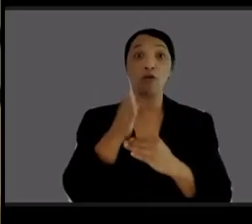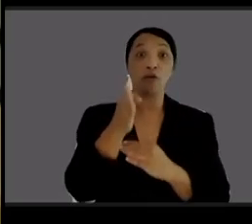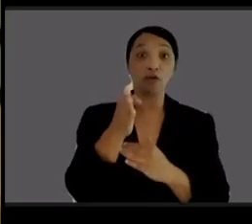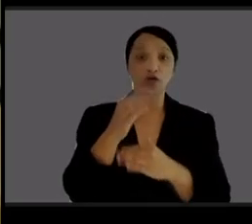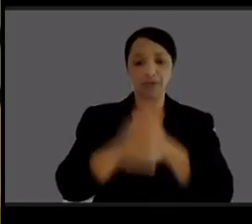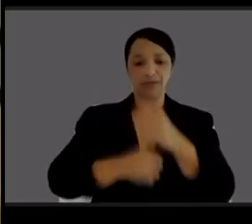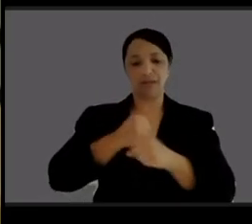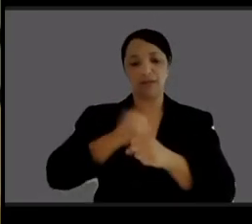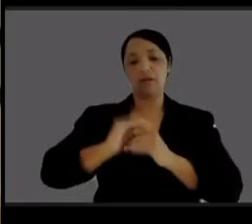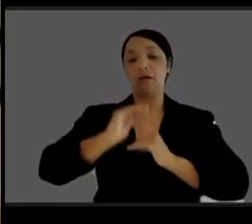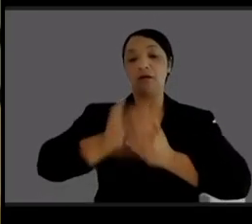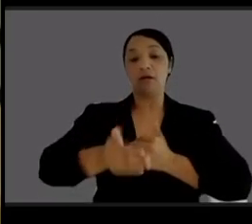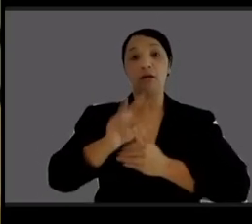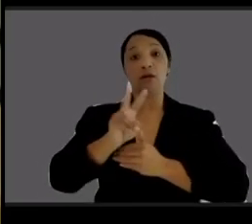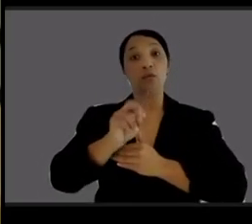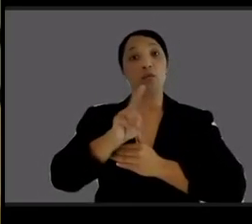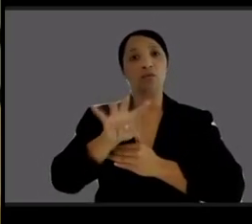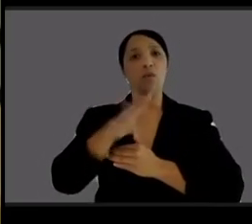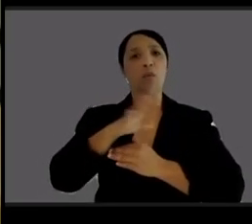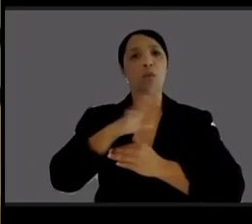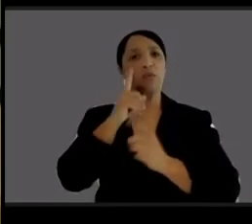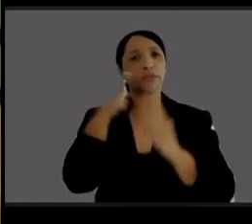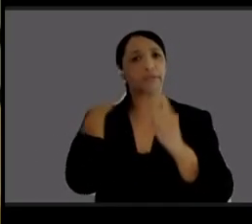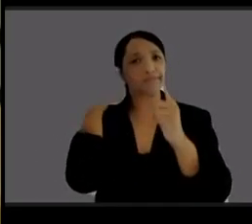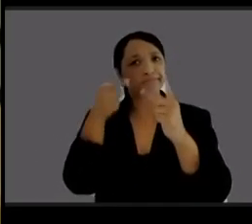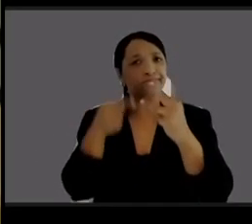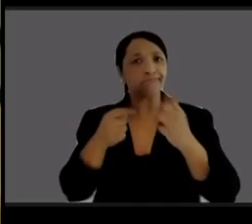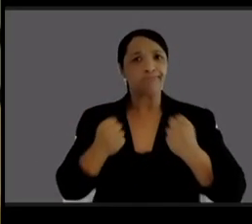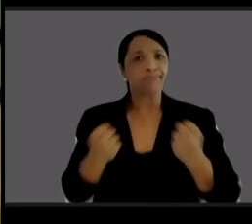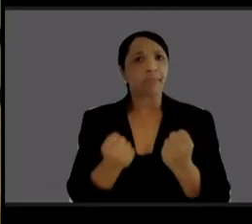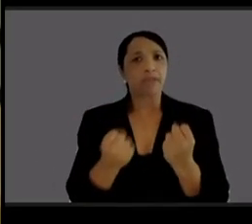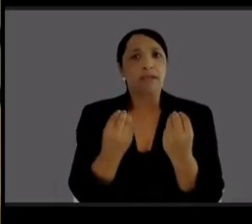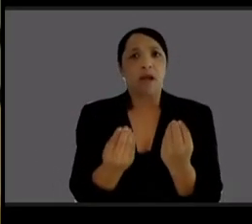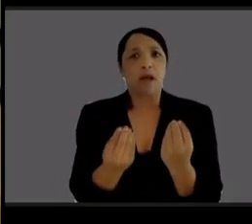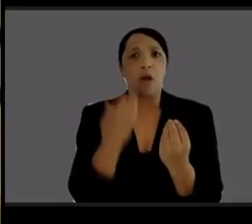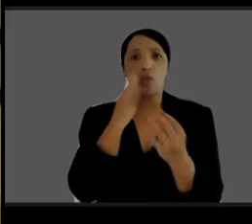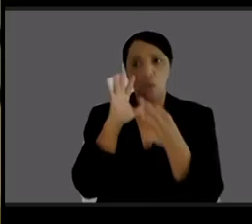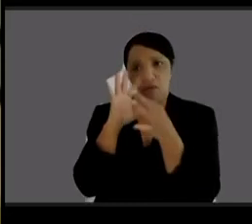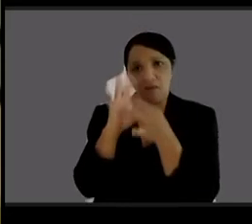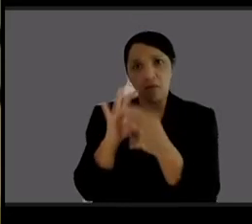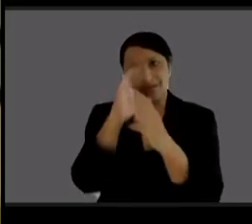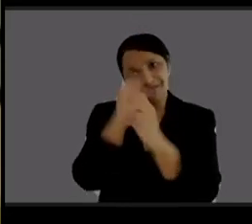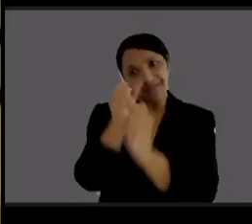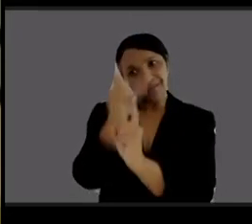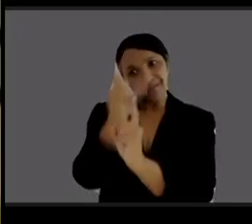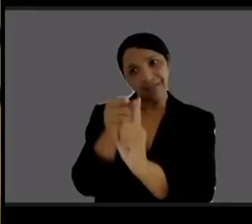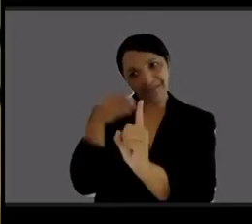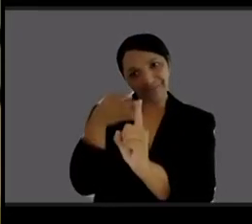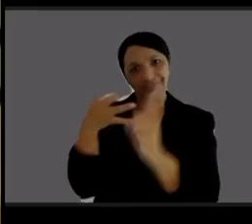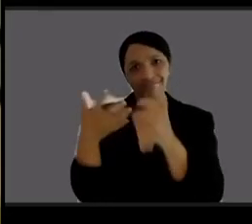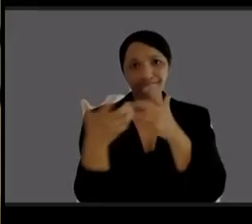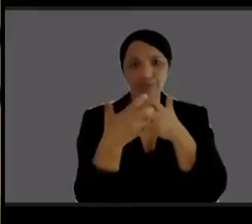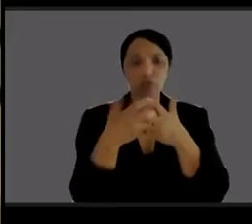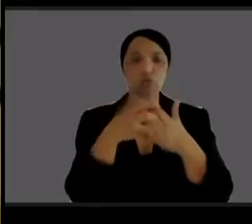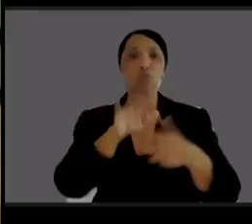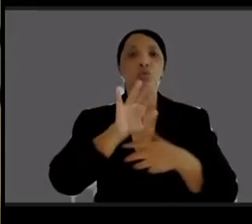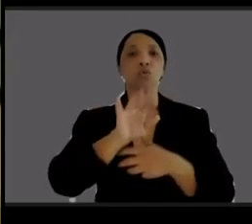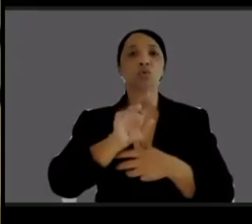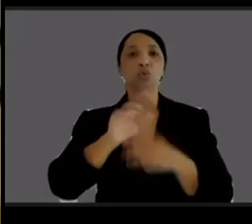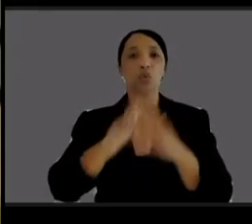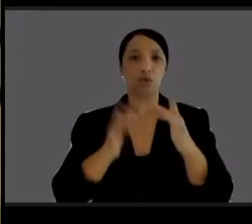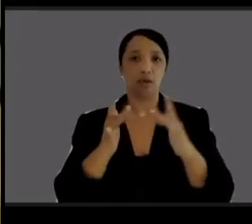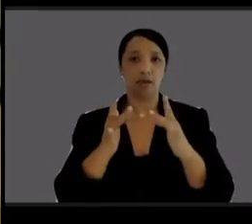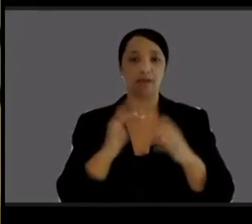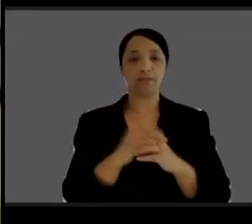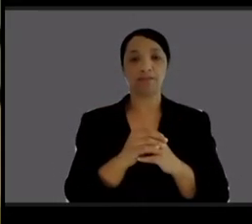mondial proposé pour adoption au Forum du futur en 2024 vise à définir des principes, des objectifs et des actions pour garantir